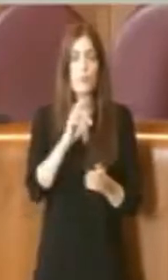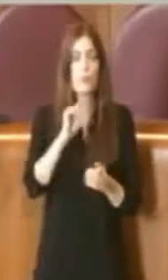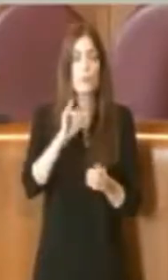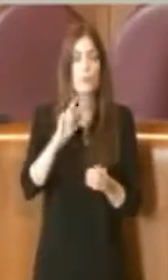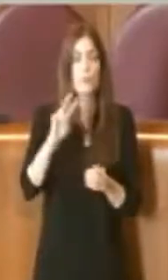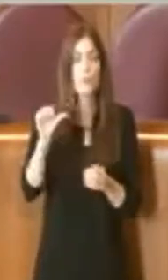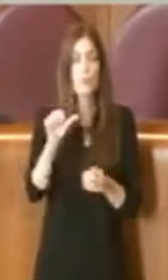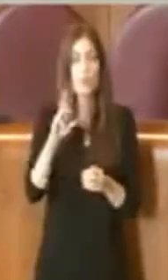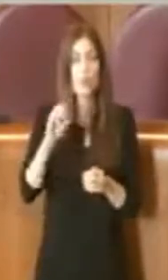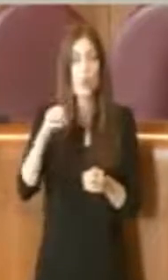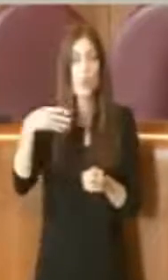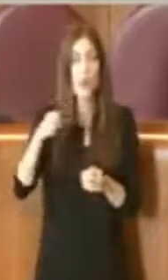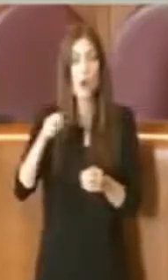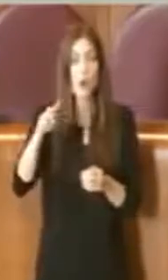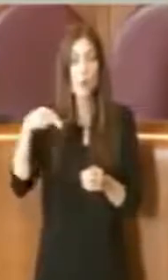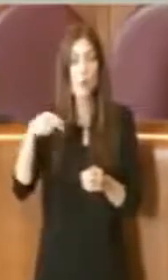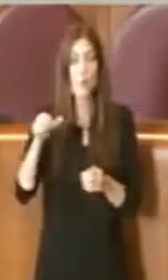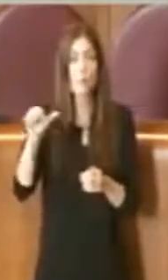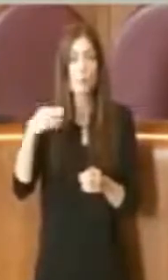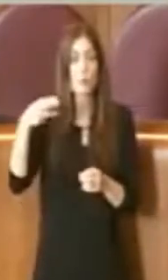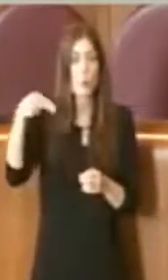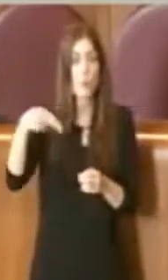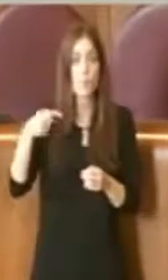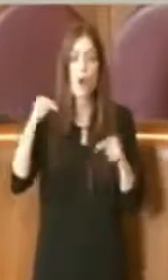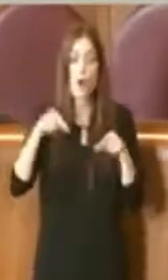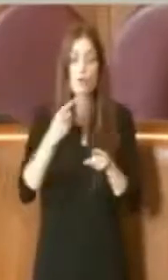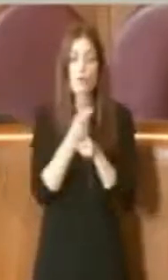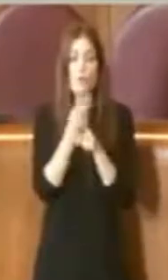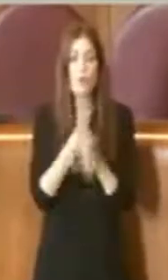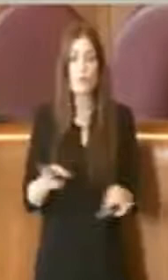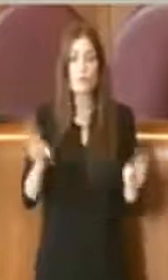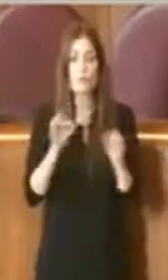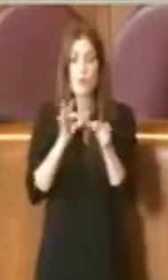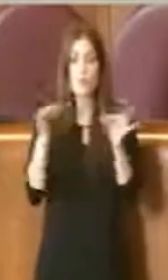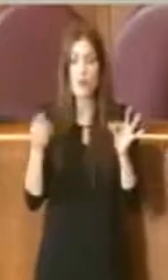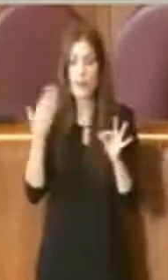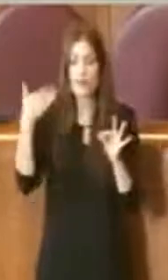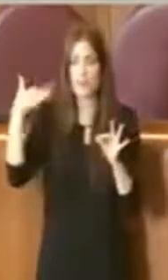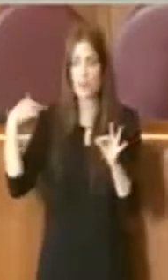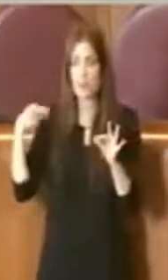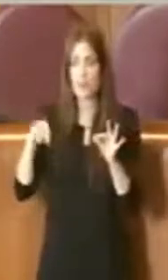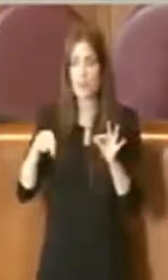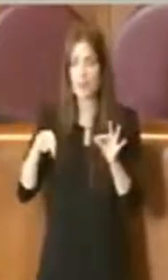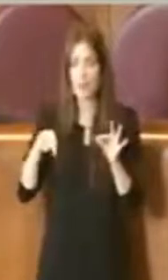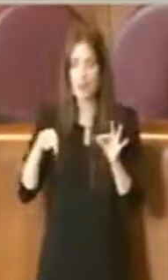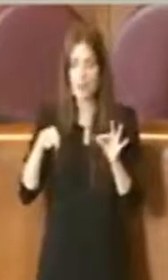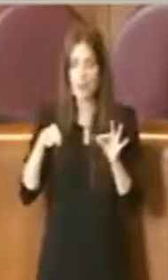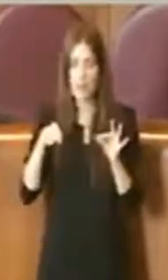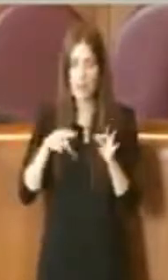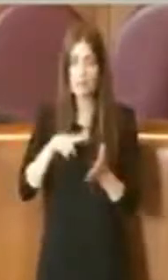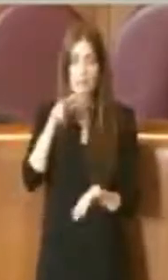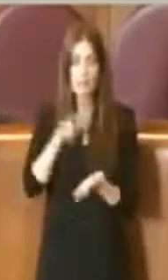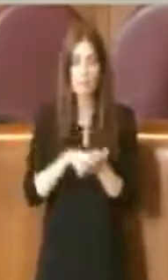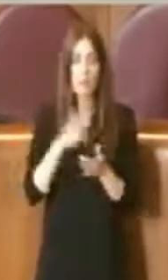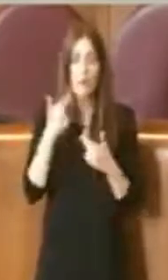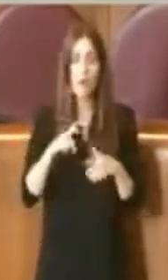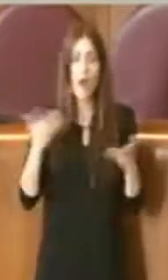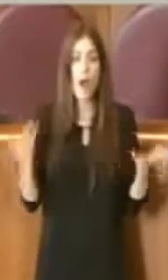Sum. Oggi bisogna riaffermarlo affinché lo Statuto di Roma Capitale d'Italia sia fondato sulla